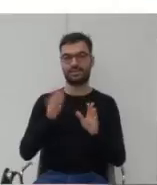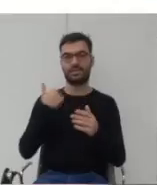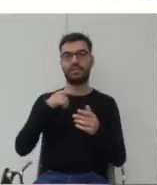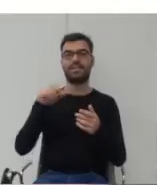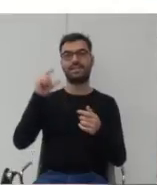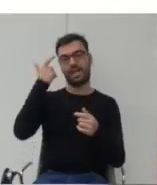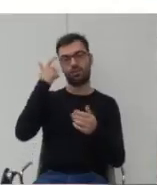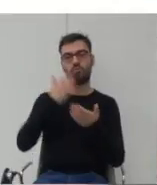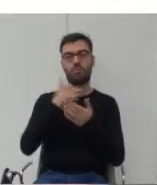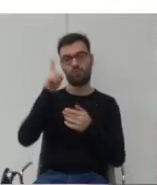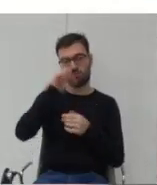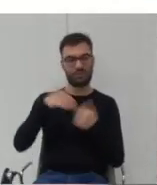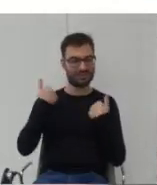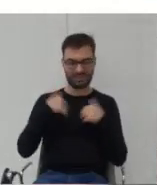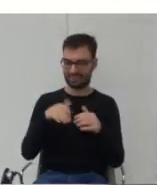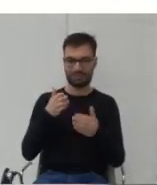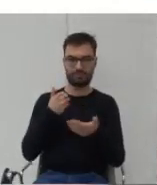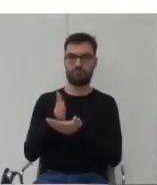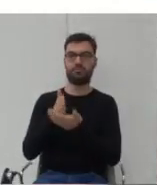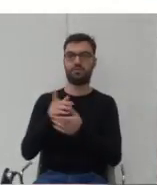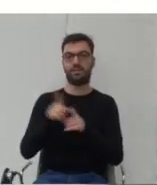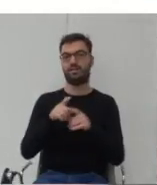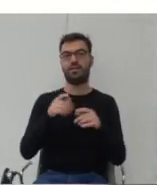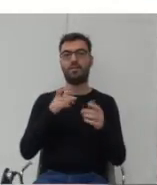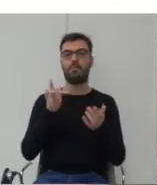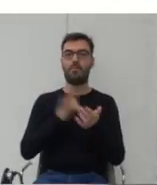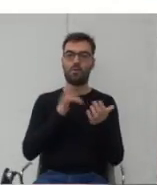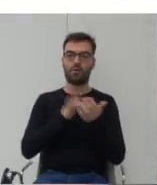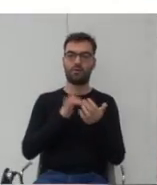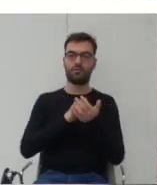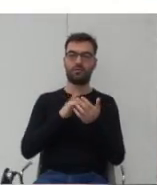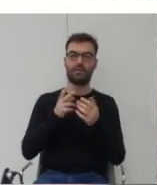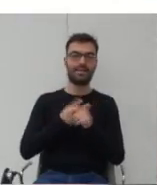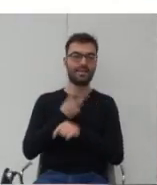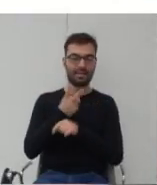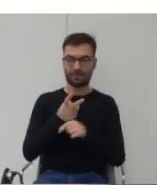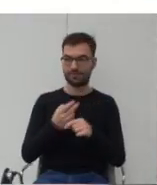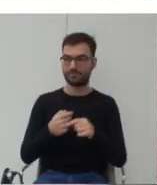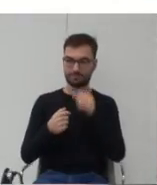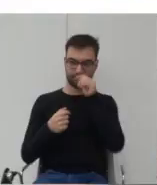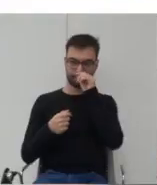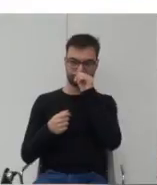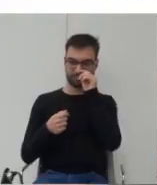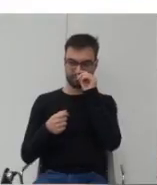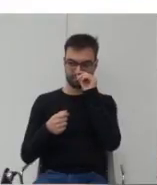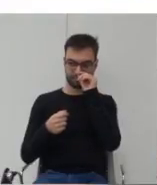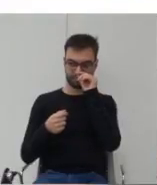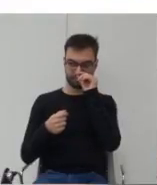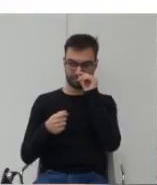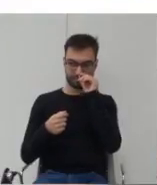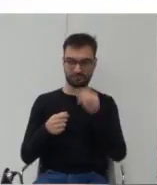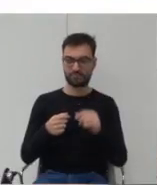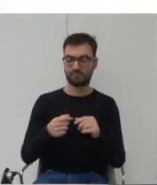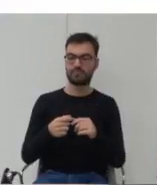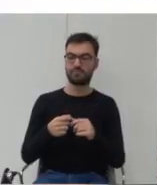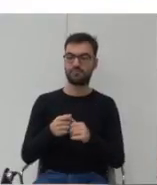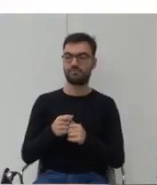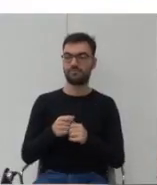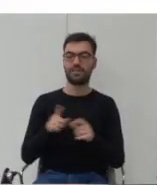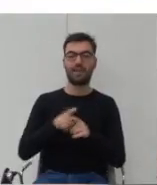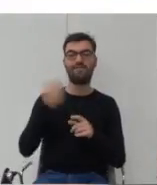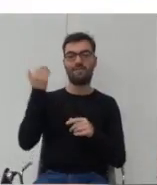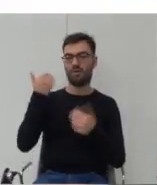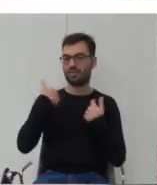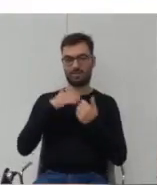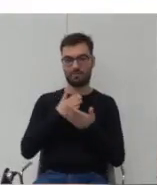pomocy od Centrum Pomocy Społecznej, ani od tego pogotowia interwencji i od tych